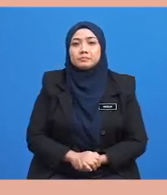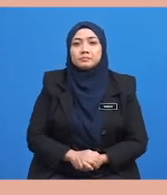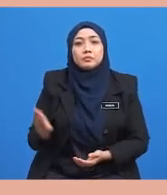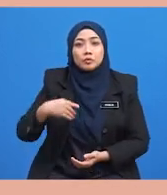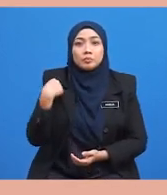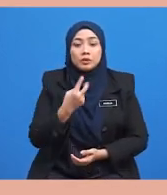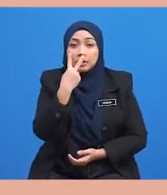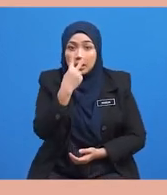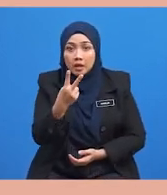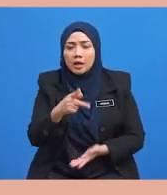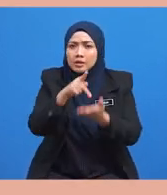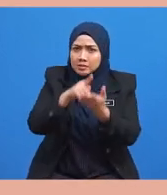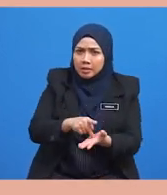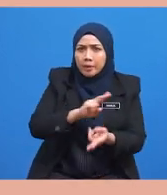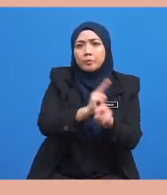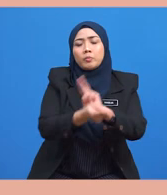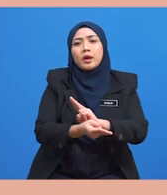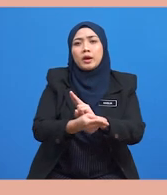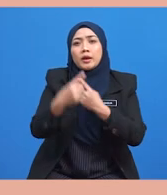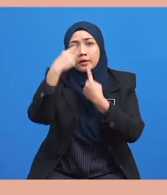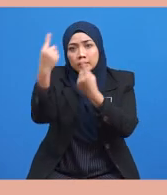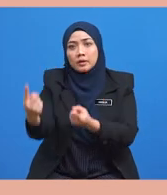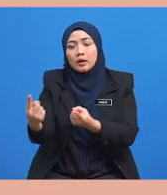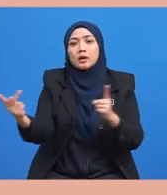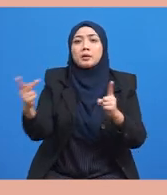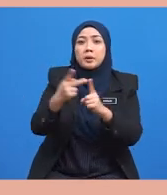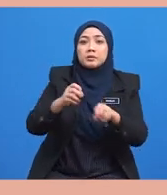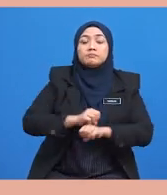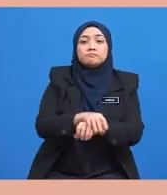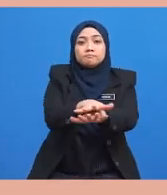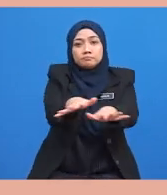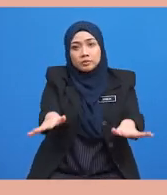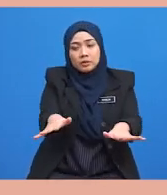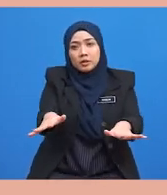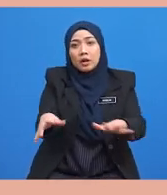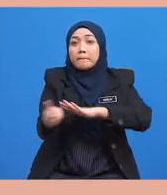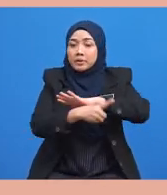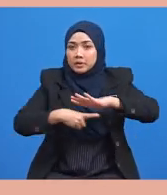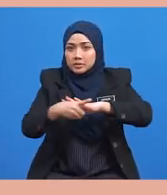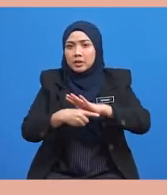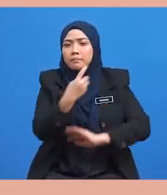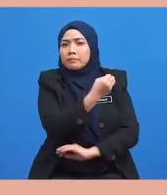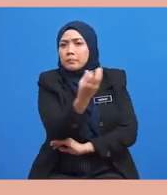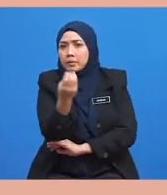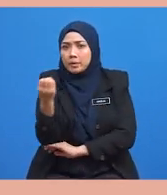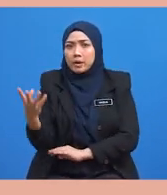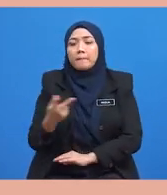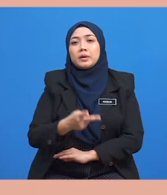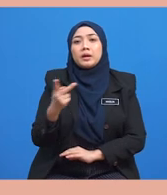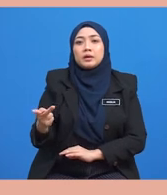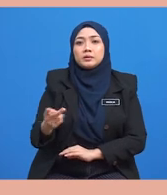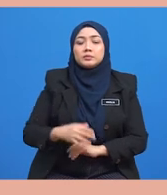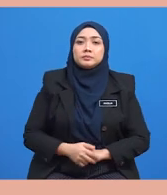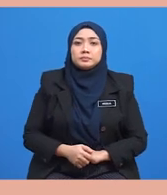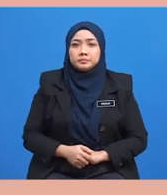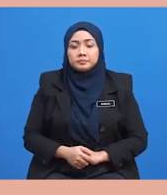kita lihat pula kesan perubahan data terhadap serakan berdasarkan beberapa perkara.